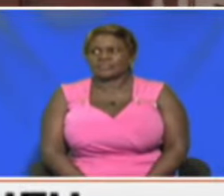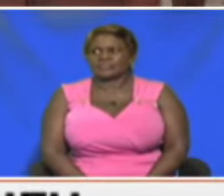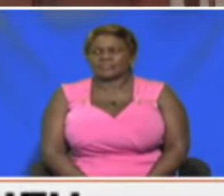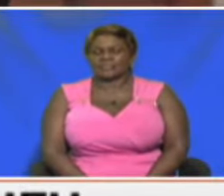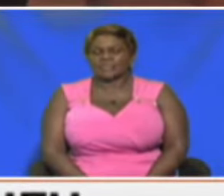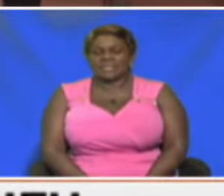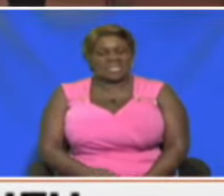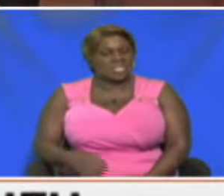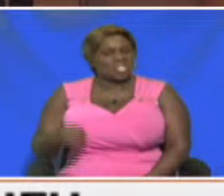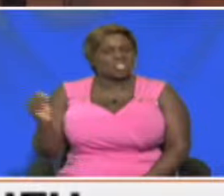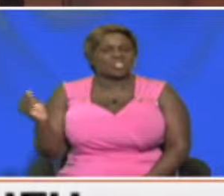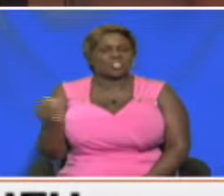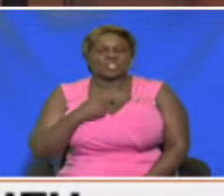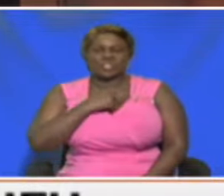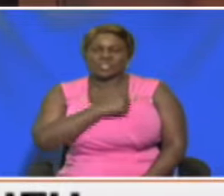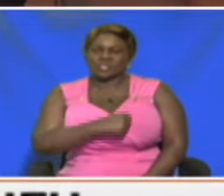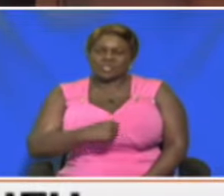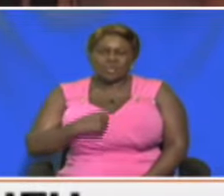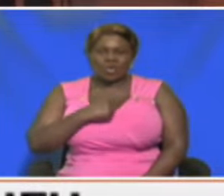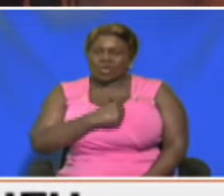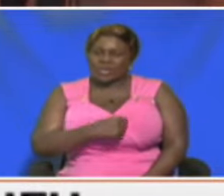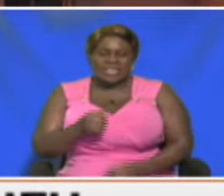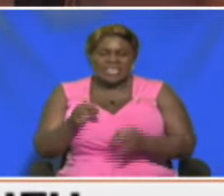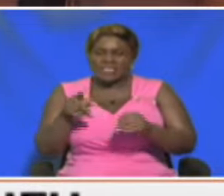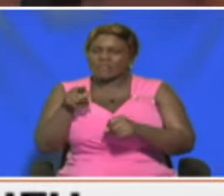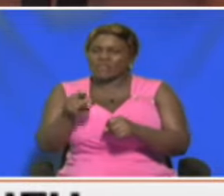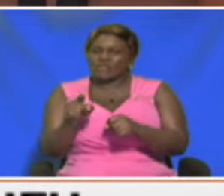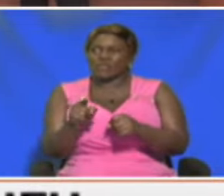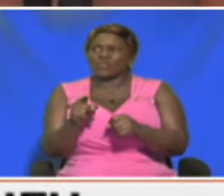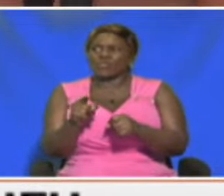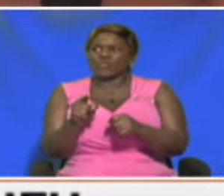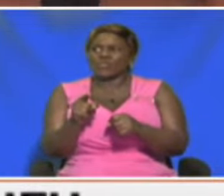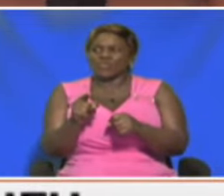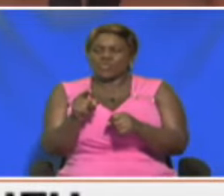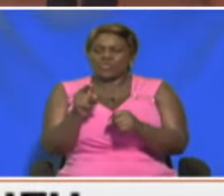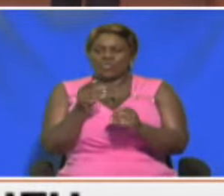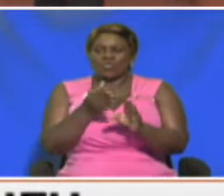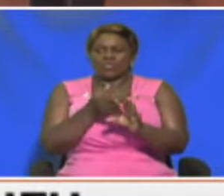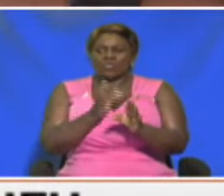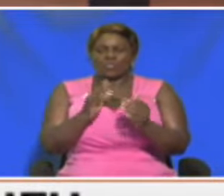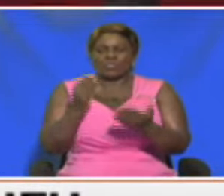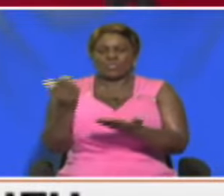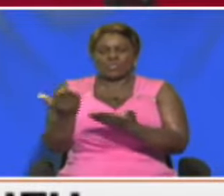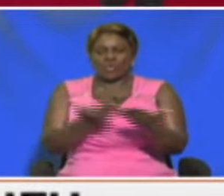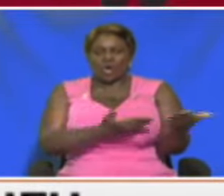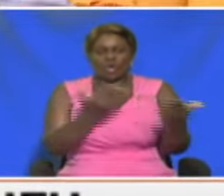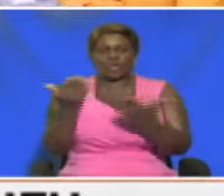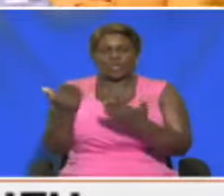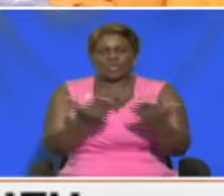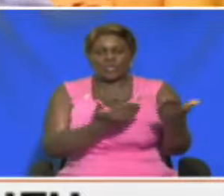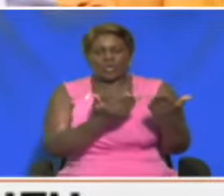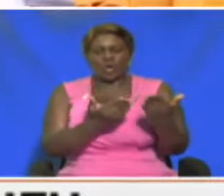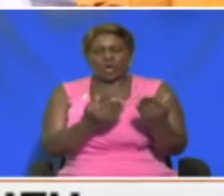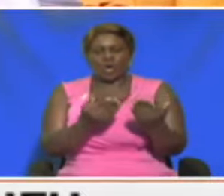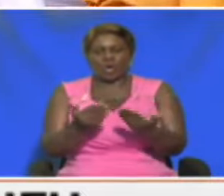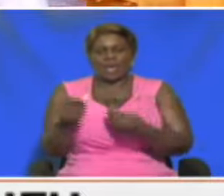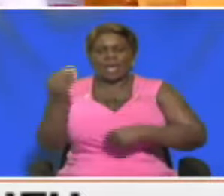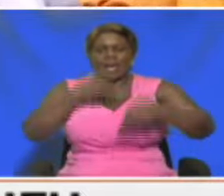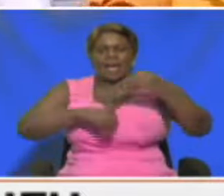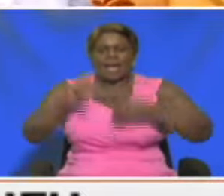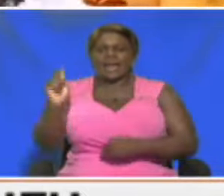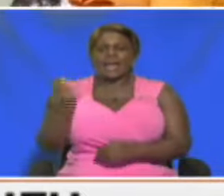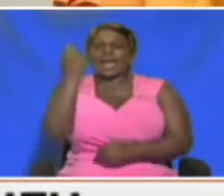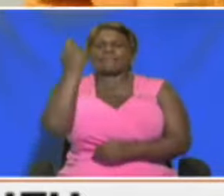Ole wako kama umekuwa na mpango wa kumuita afisa wa serikali kwenye hafla ya mchango maarufu kama harambee,